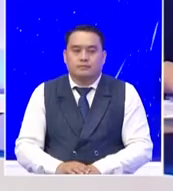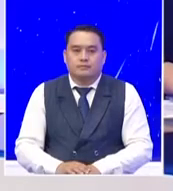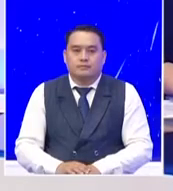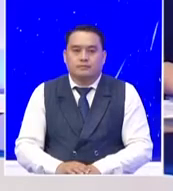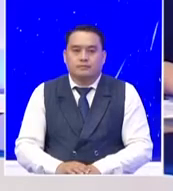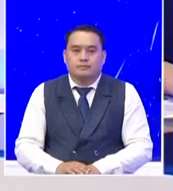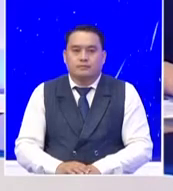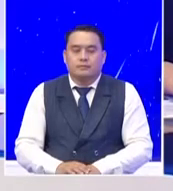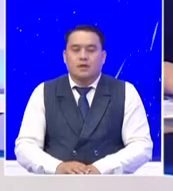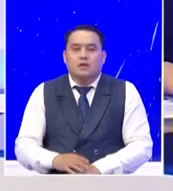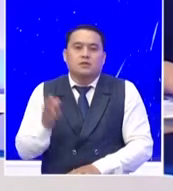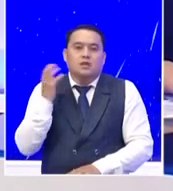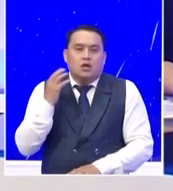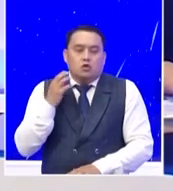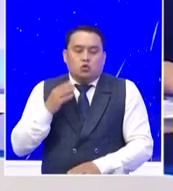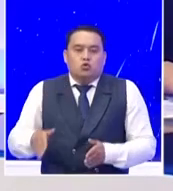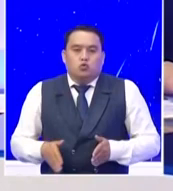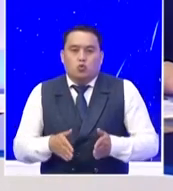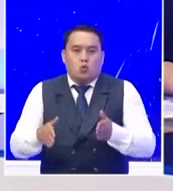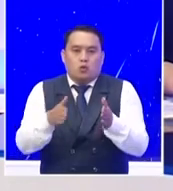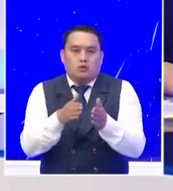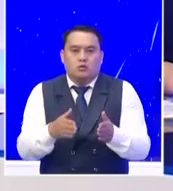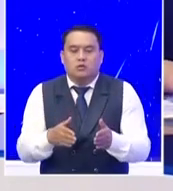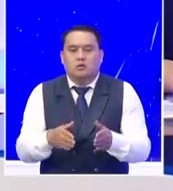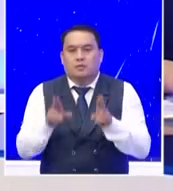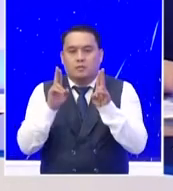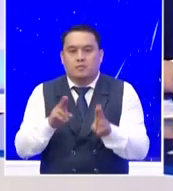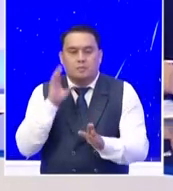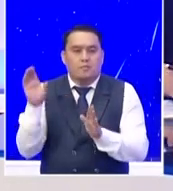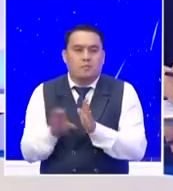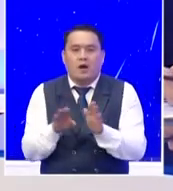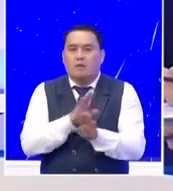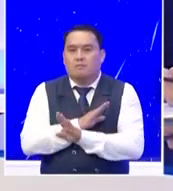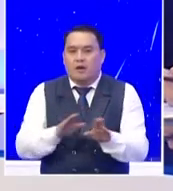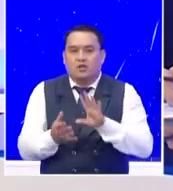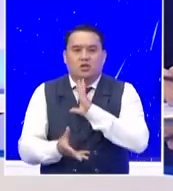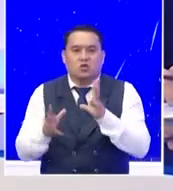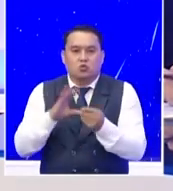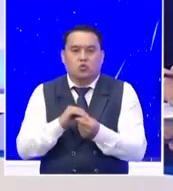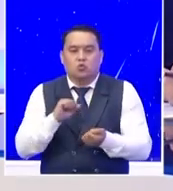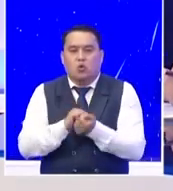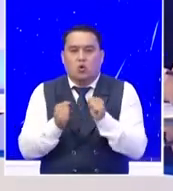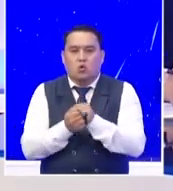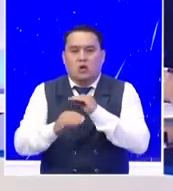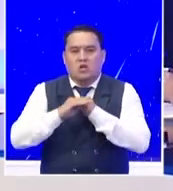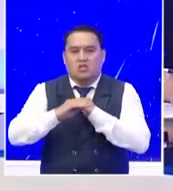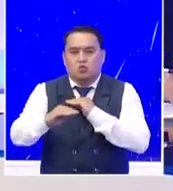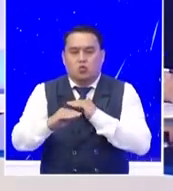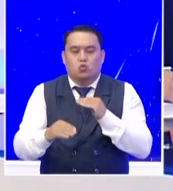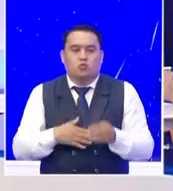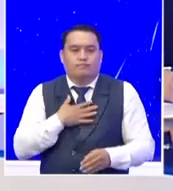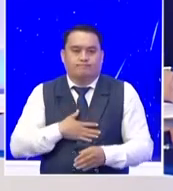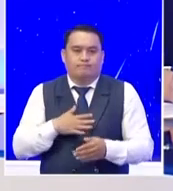Көкпек кеген таш жолында ауыр жүк көліктері жол ережесіне бағынбай, салдарынан қара жолға жасалған ағымдағы жөндеу